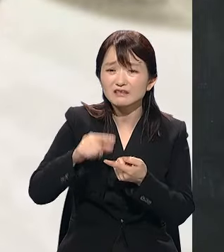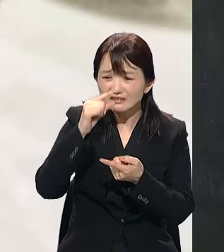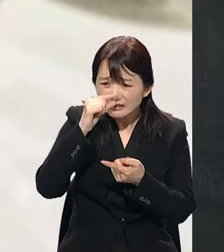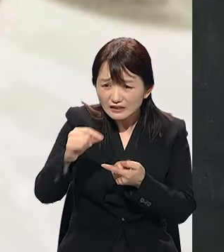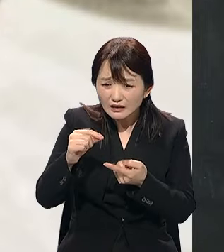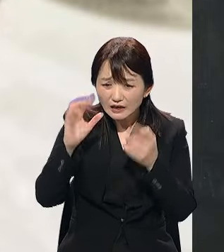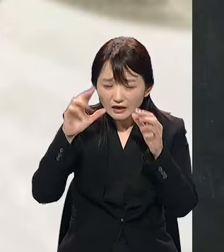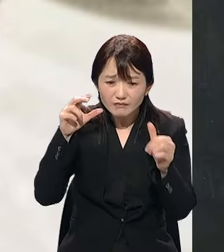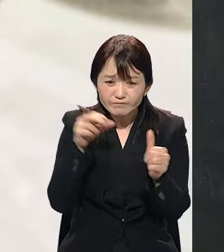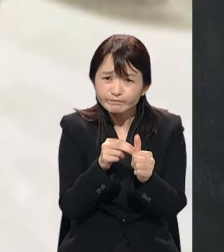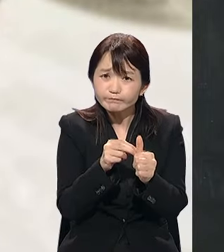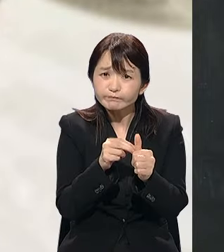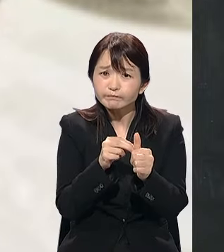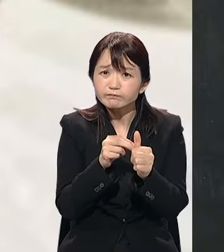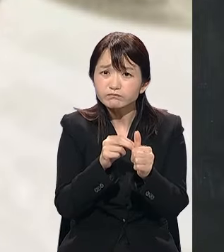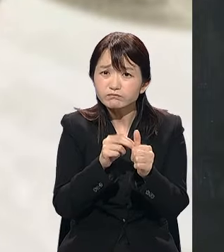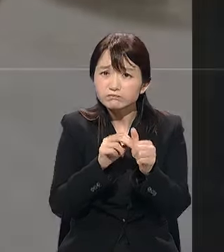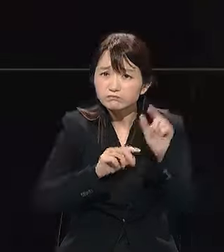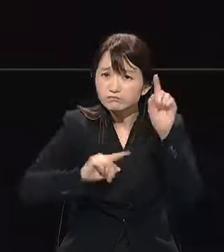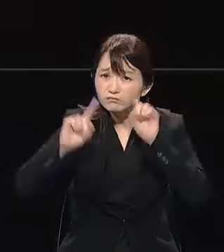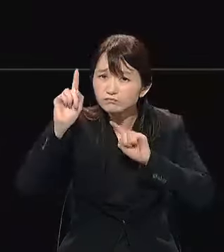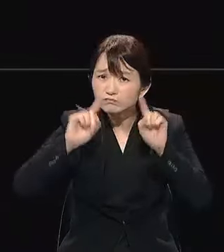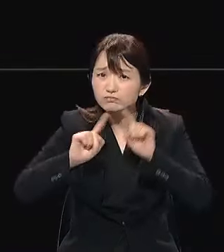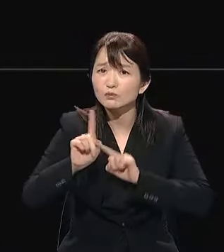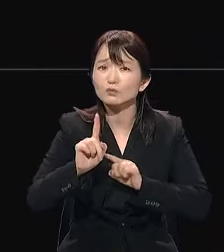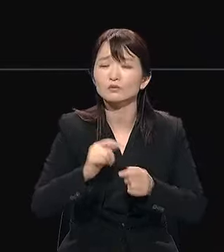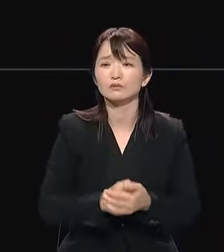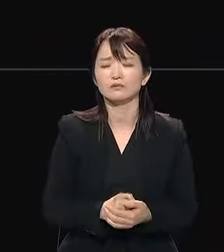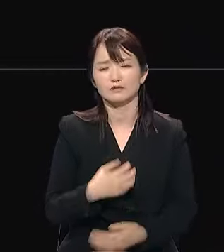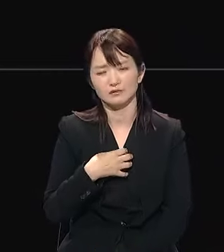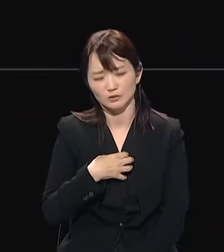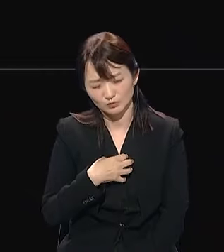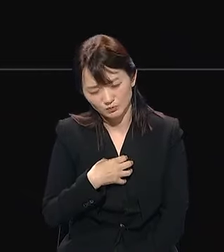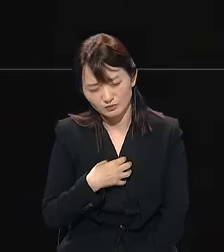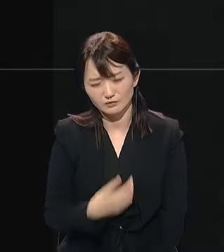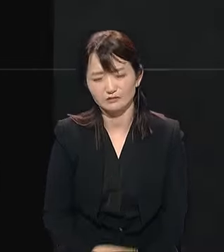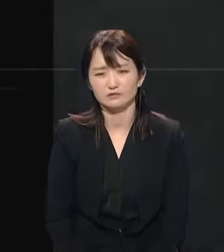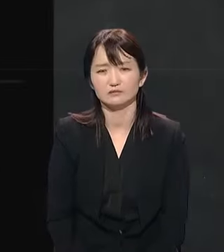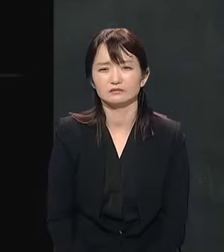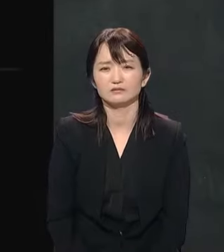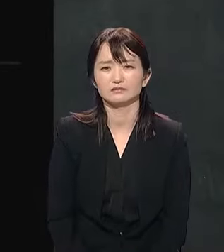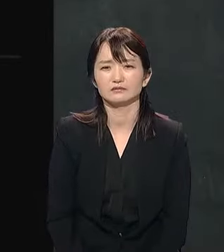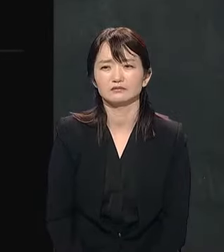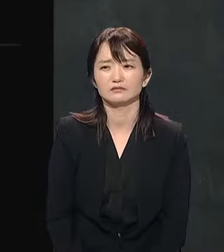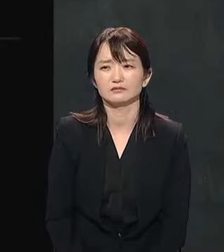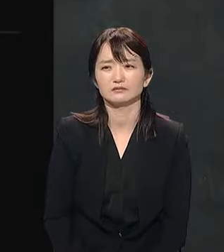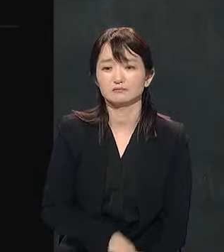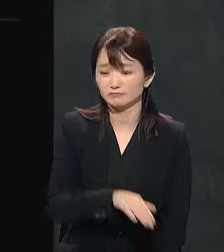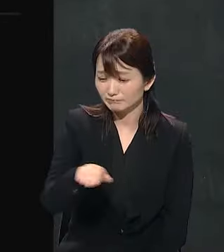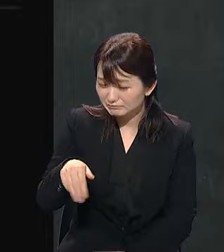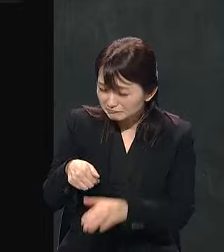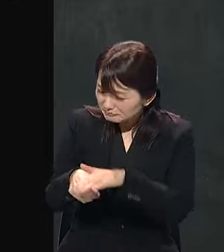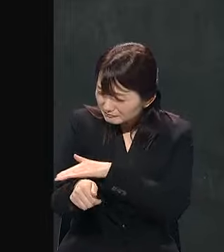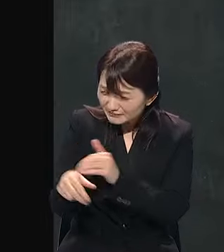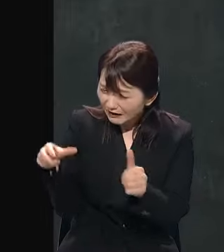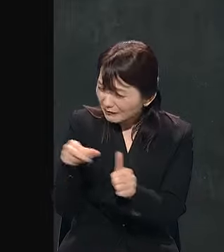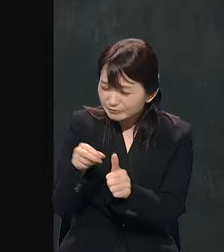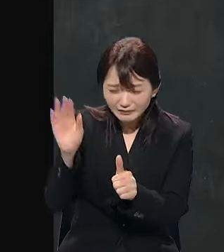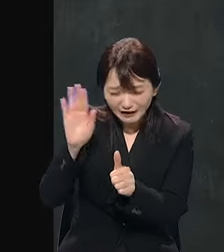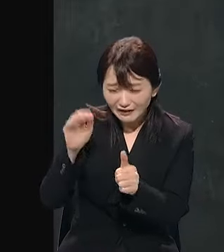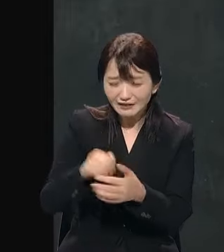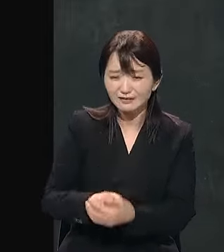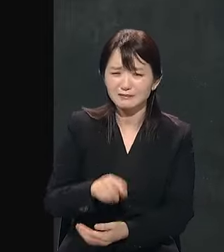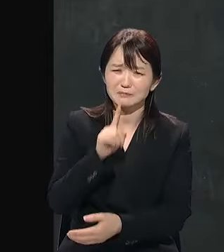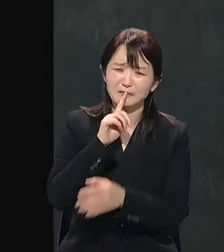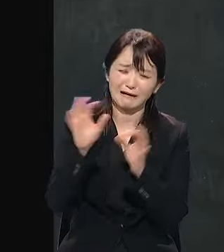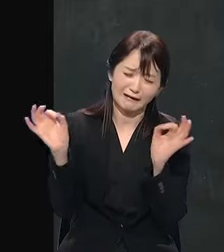안 다칠까요? 저거 어떻게 되는지 정말 저도 정말 걱정스럽습니다. 아마 혹시 그러지 않을까? 우리 코브라는 안 물어요. 뭐 이런. 아, 이거 말이나